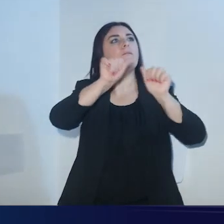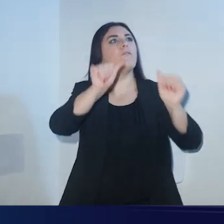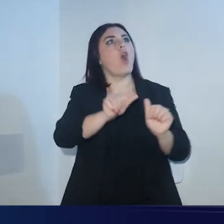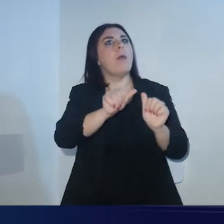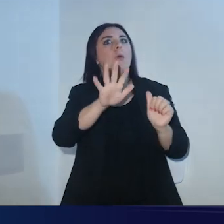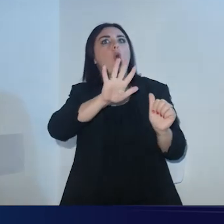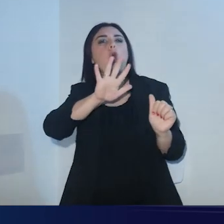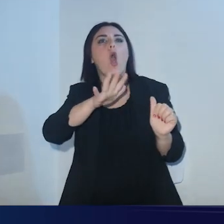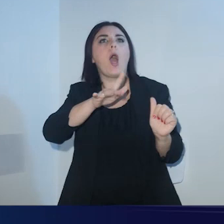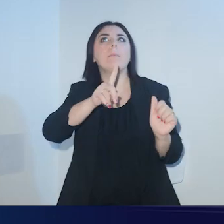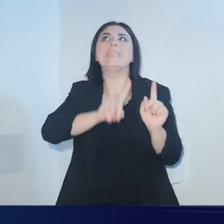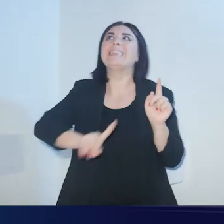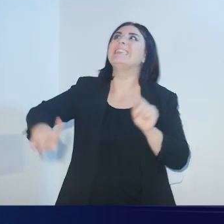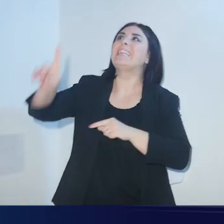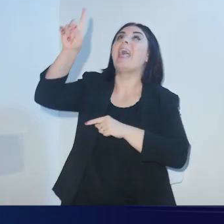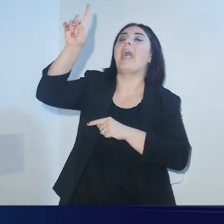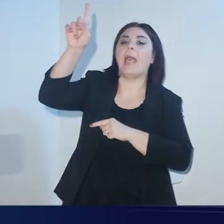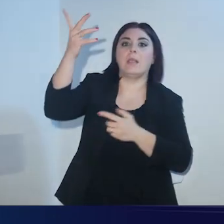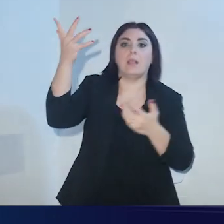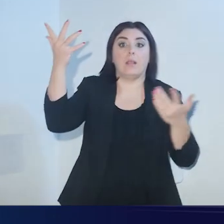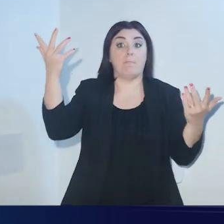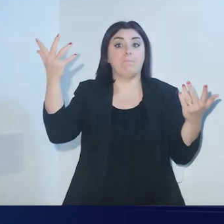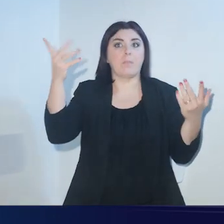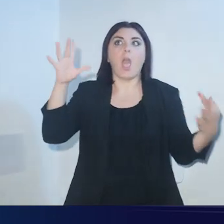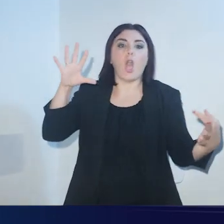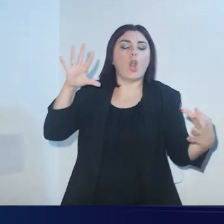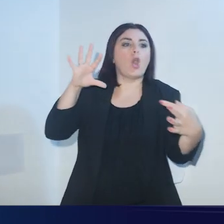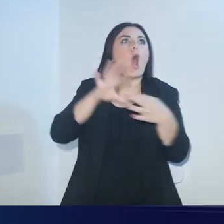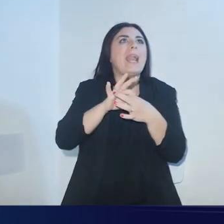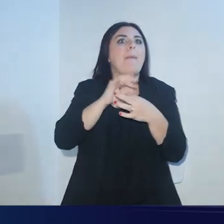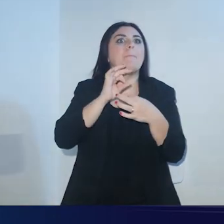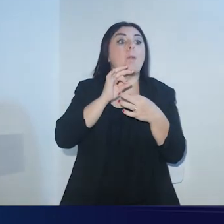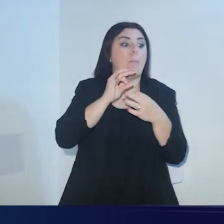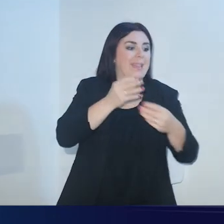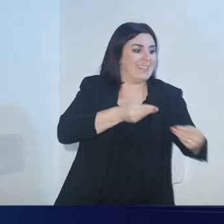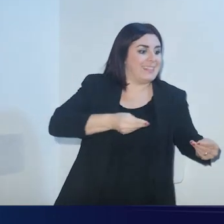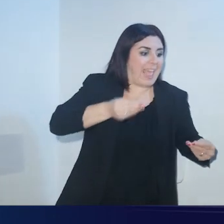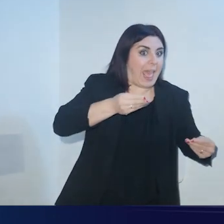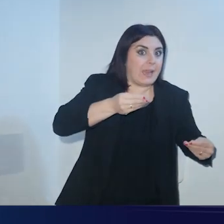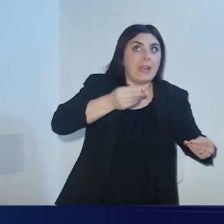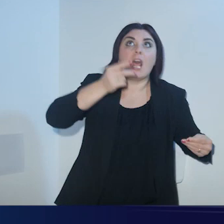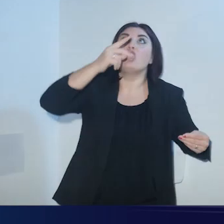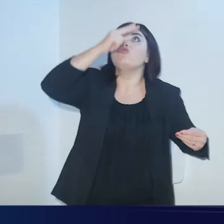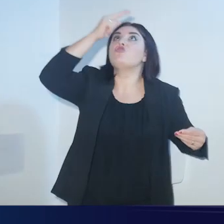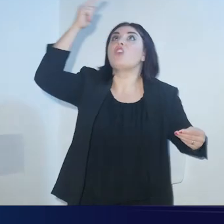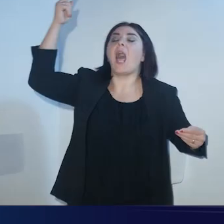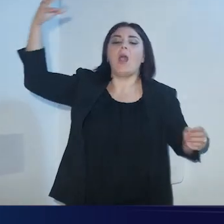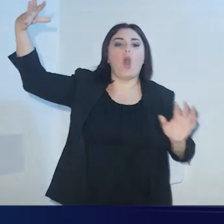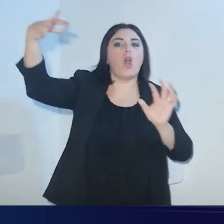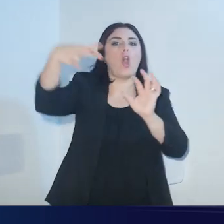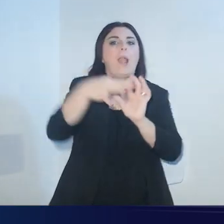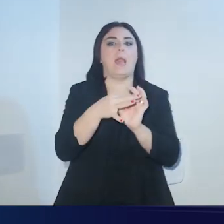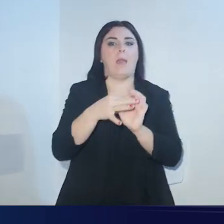come degli dei, il collegamento tra la terra e